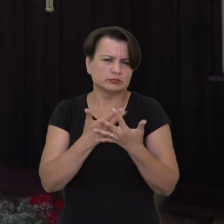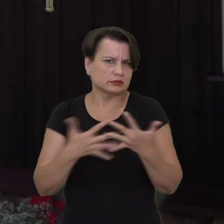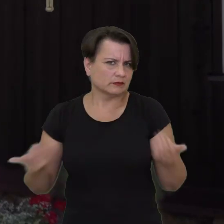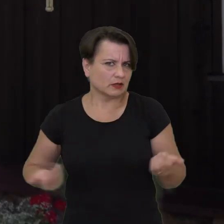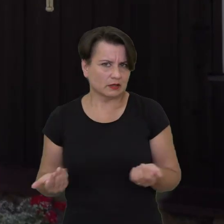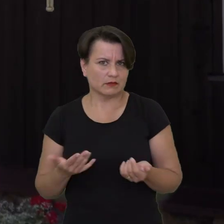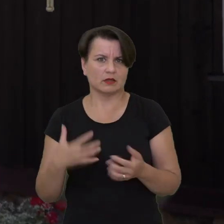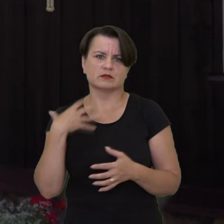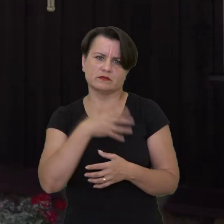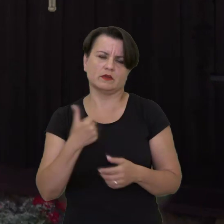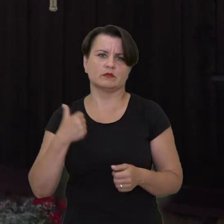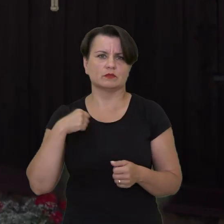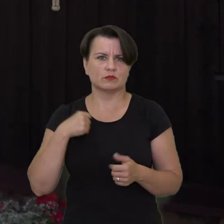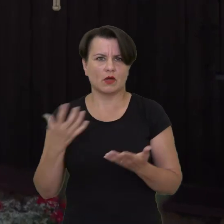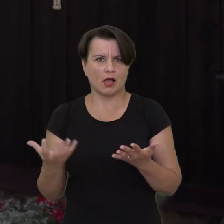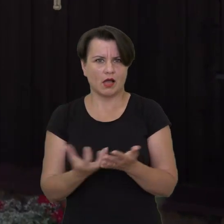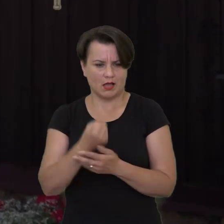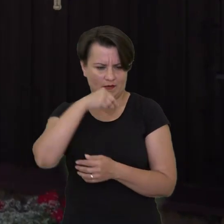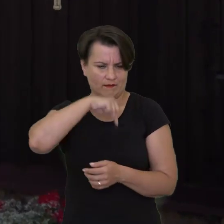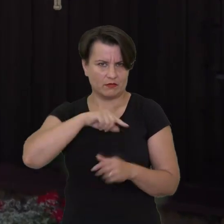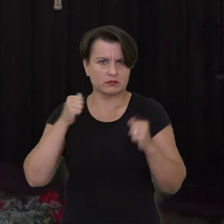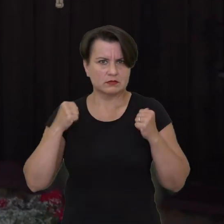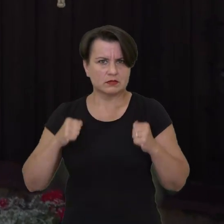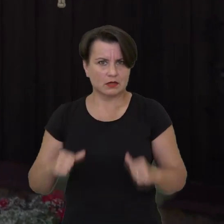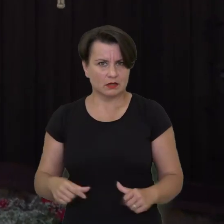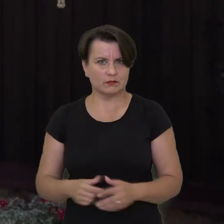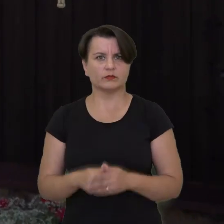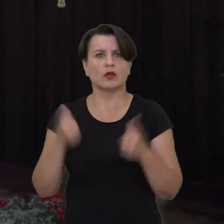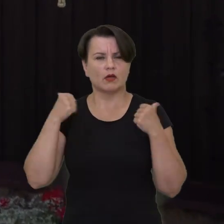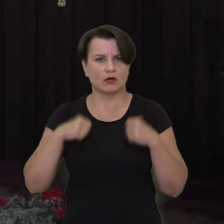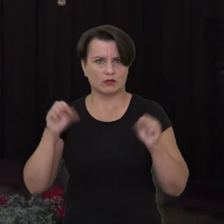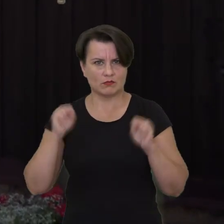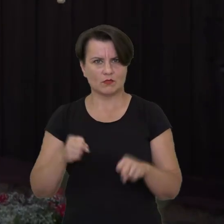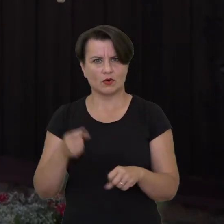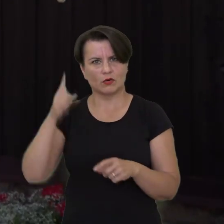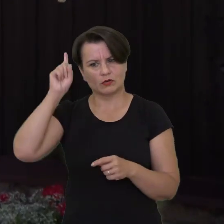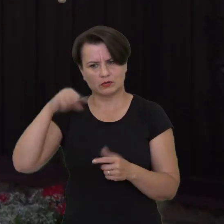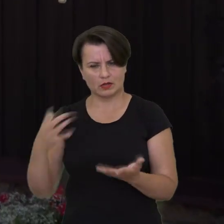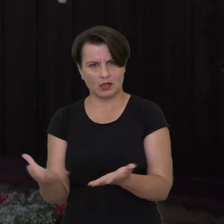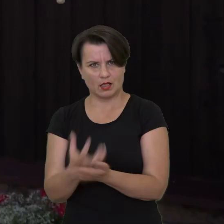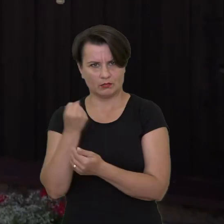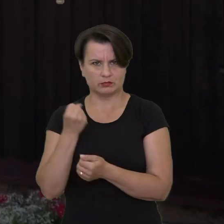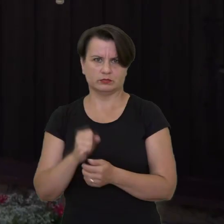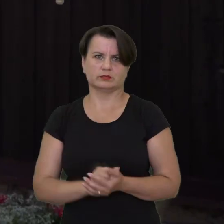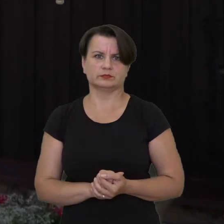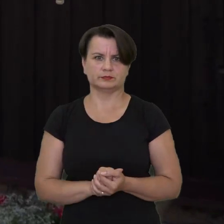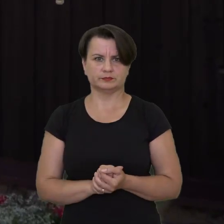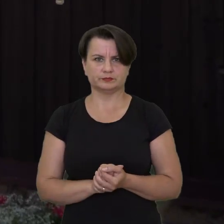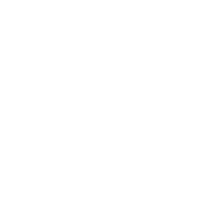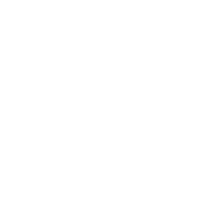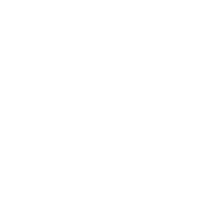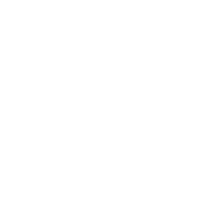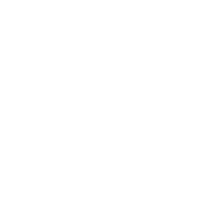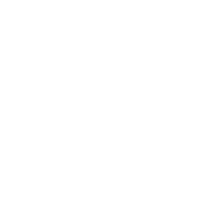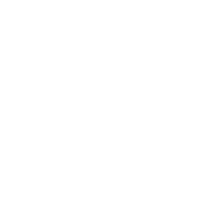kitokių sumaišių daug ir kad žmogus surastų vidinę ramybę, o ramybę atrastų tikrai tikėjime, ne kokiuose nors šalutiniuose